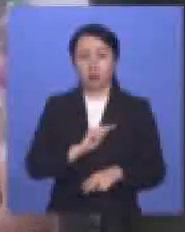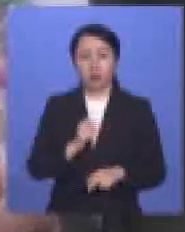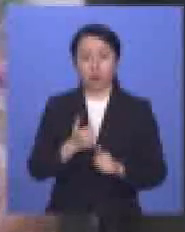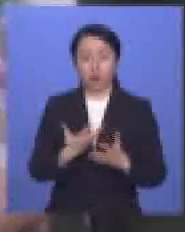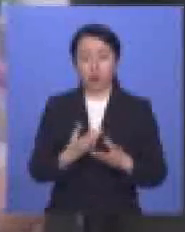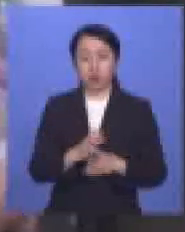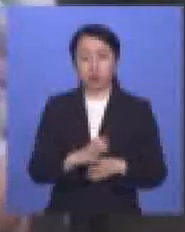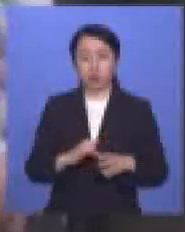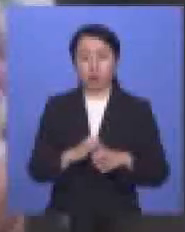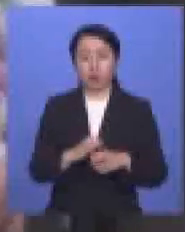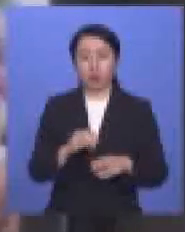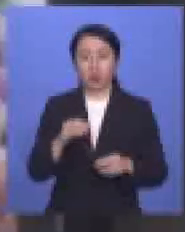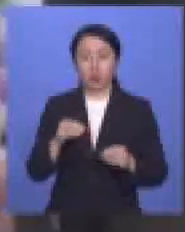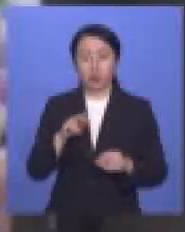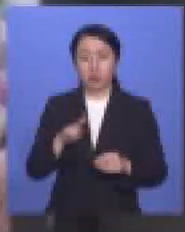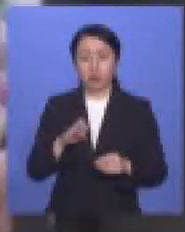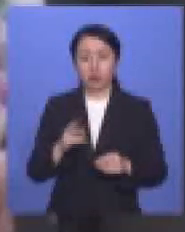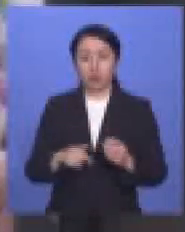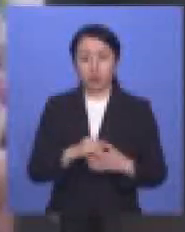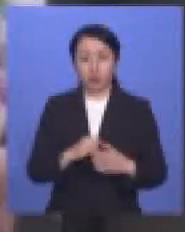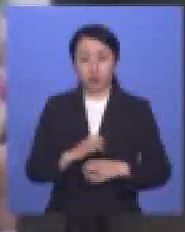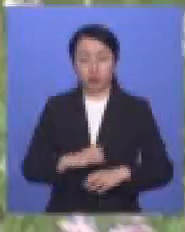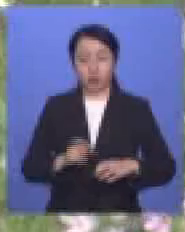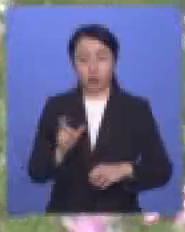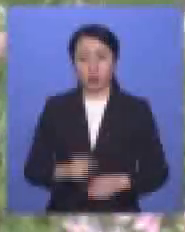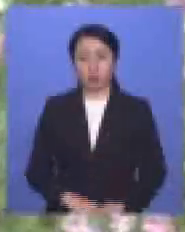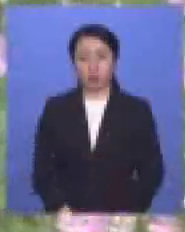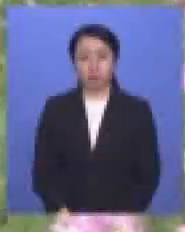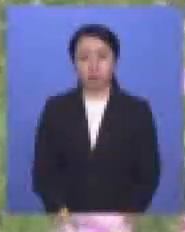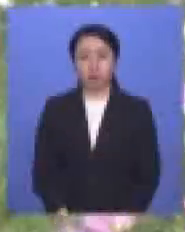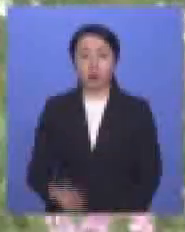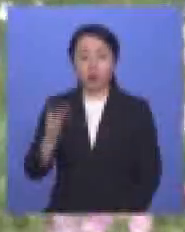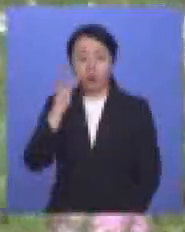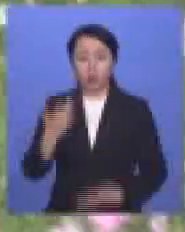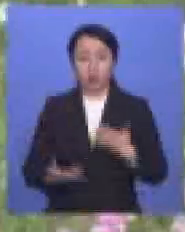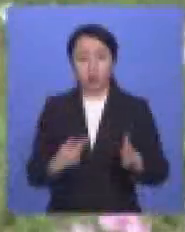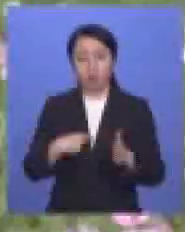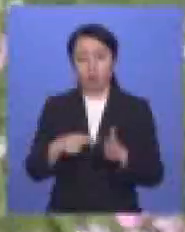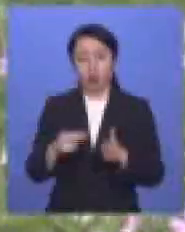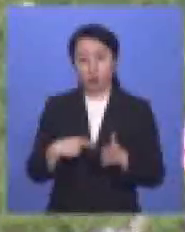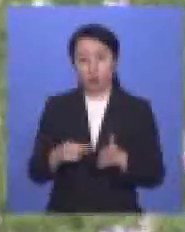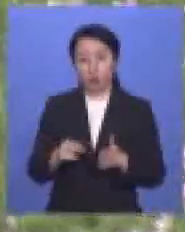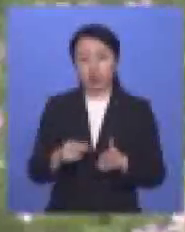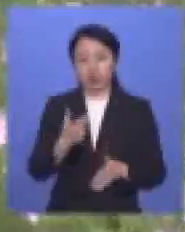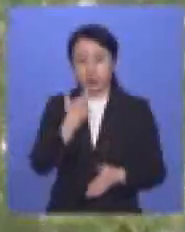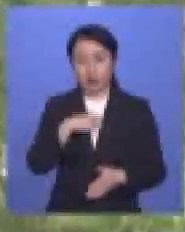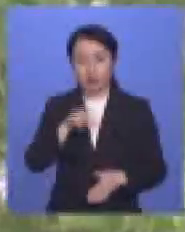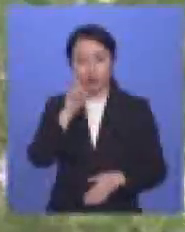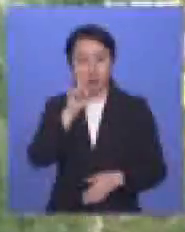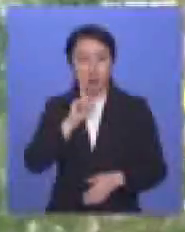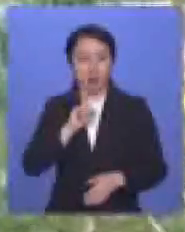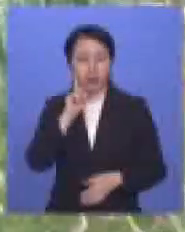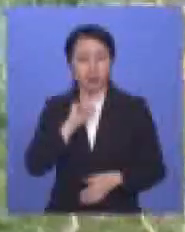этот магазин приходят несколько десятков покупателей. Я всегда туда хожу, покупаю себе